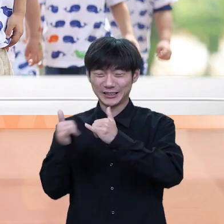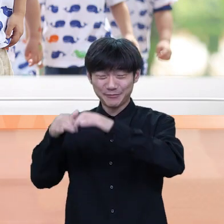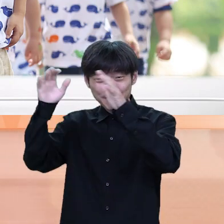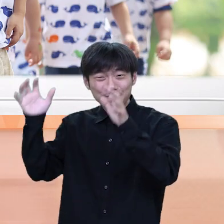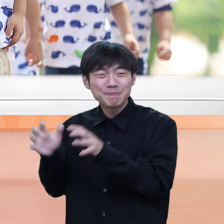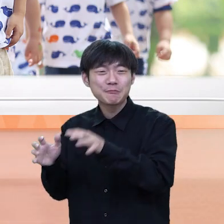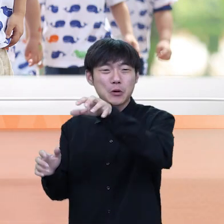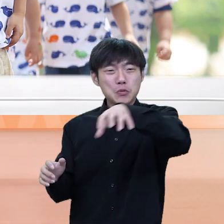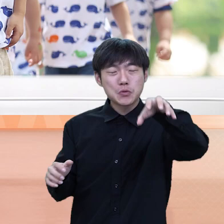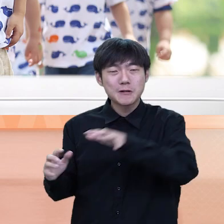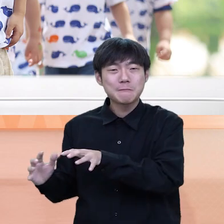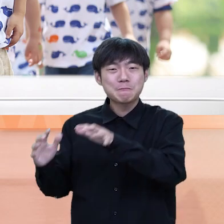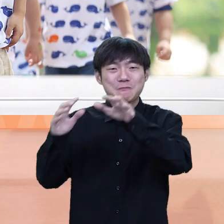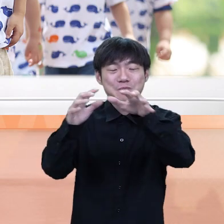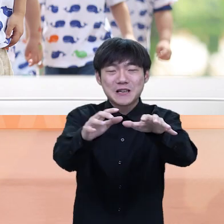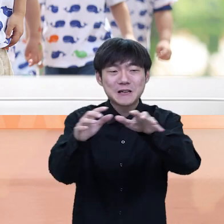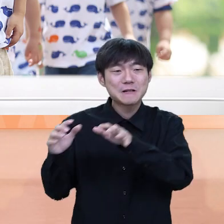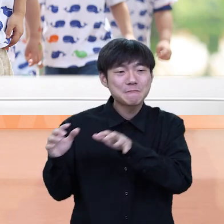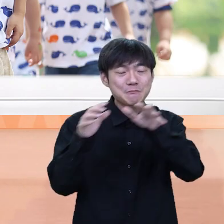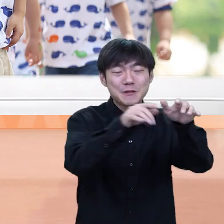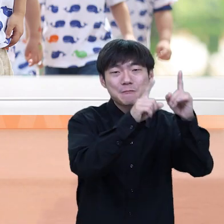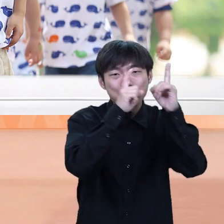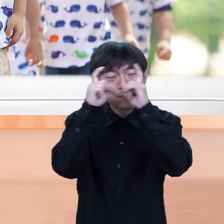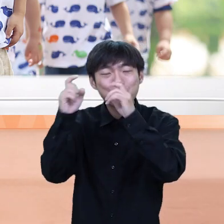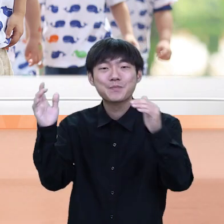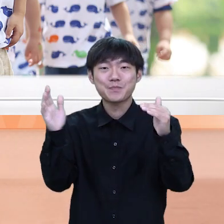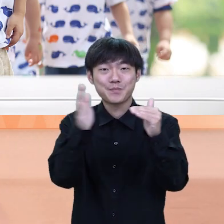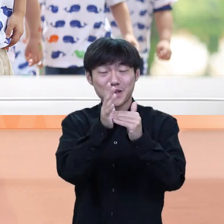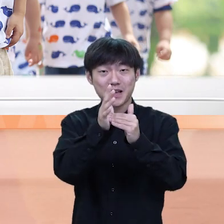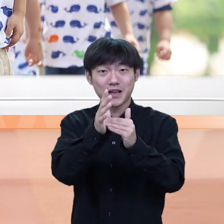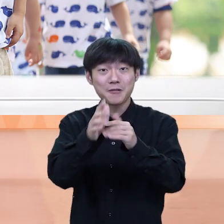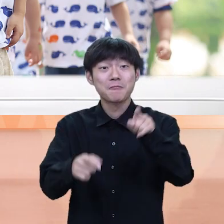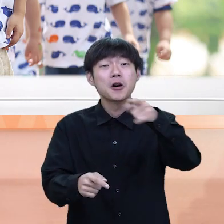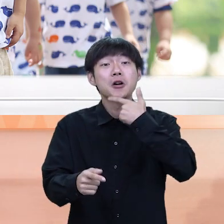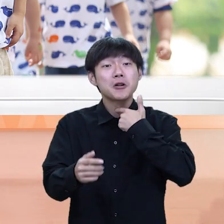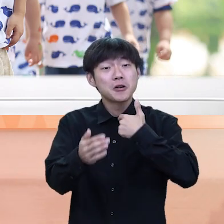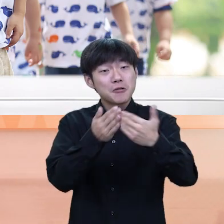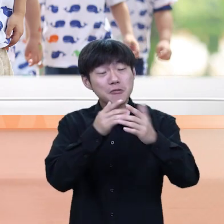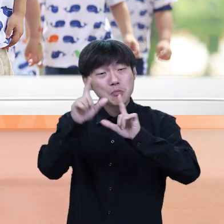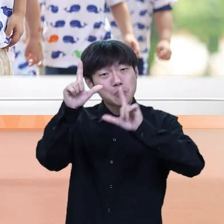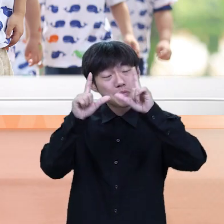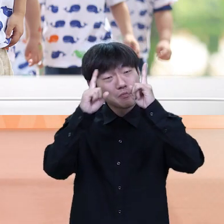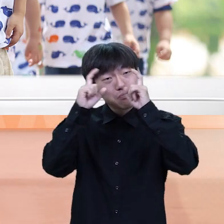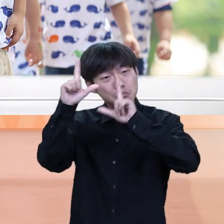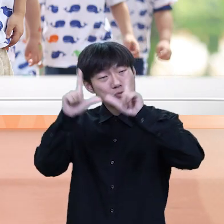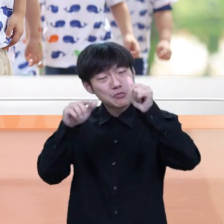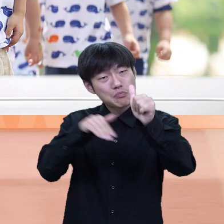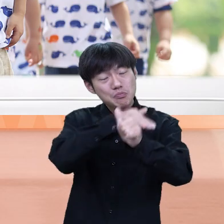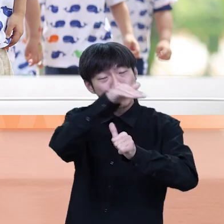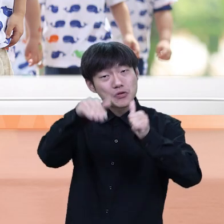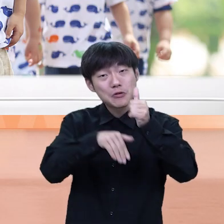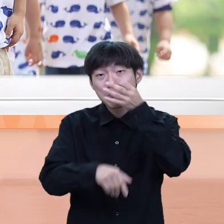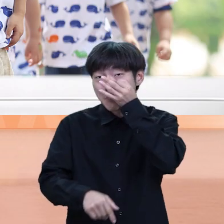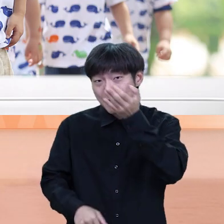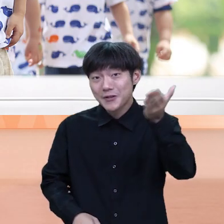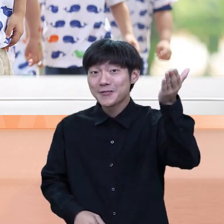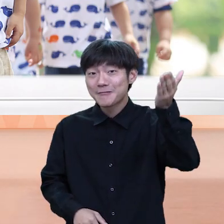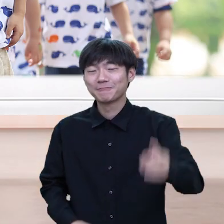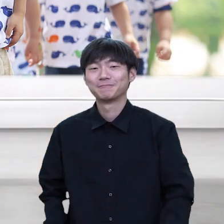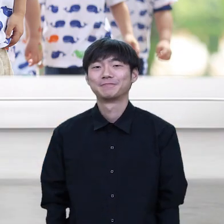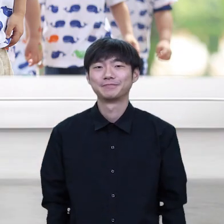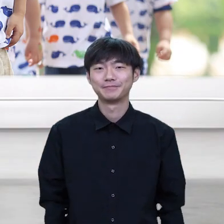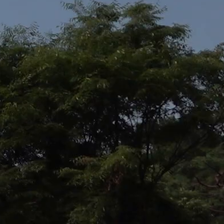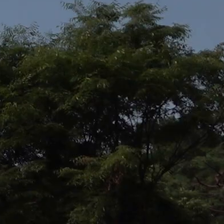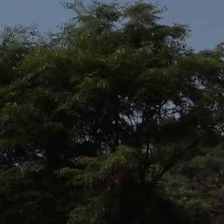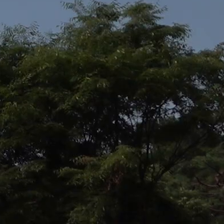9월 소식지를 장식할 표지 촬영이 진행됐는데요. 유쾌한 웃음이 가득했던 표지 촬영 현장, 지금 만나보겠습니다.